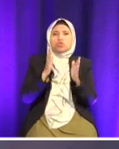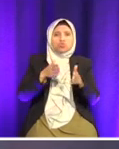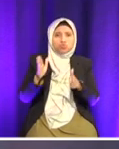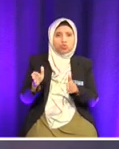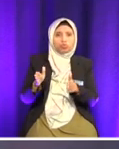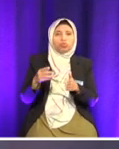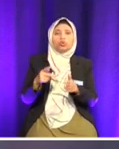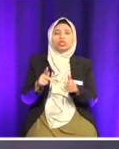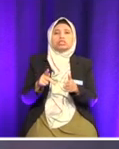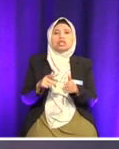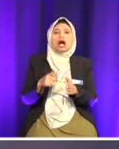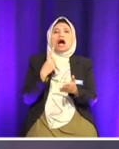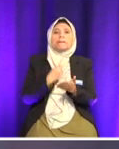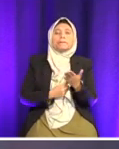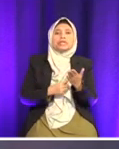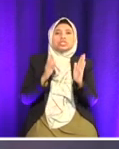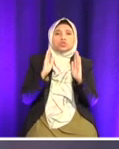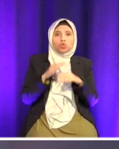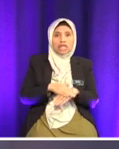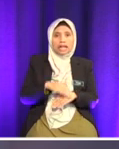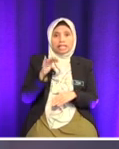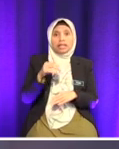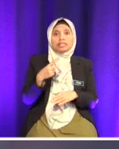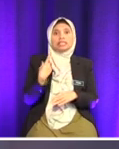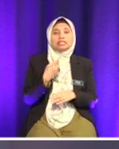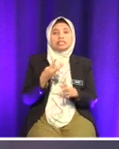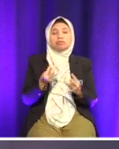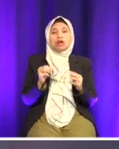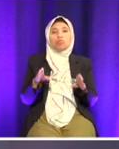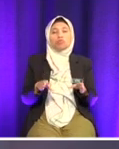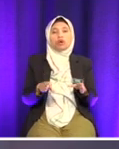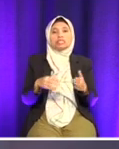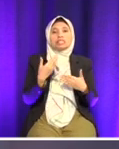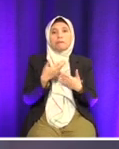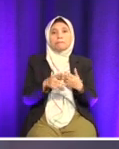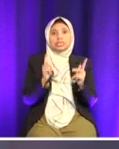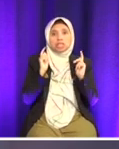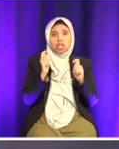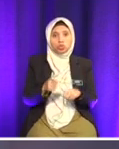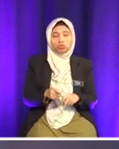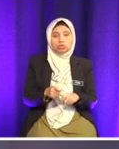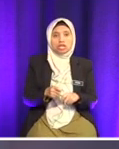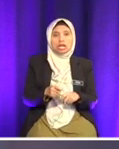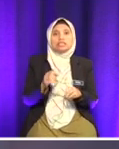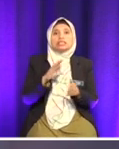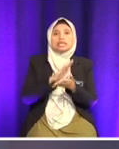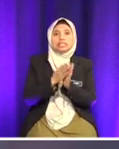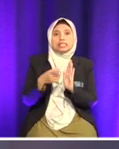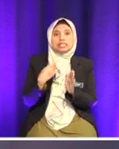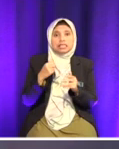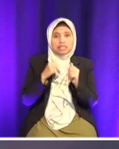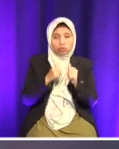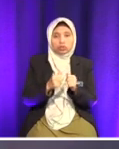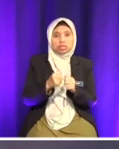salat yang kita laksanakan selepas tahajud tak susun eee secara detail jadi kita ikut urutannya